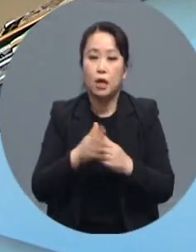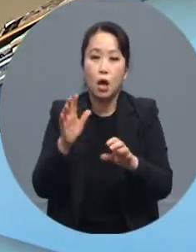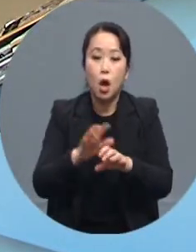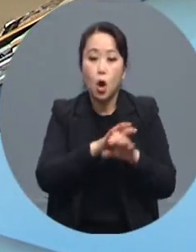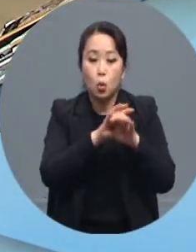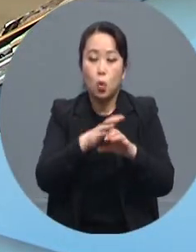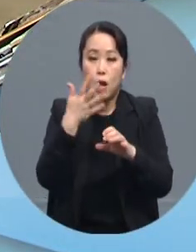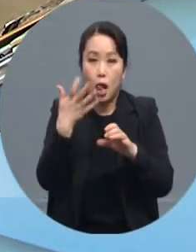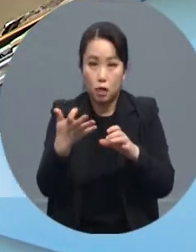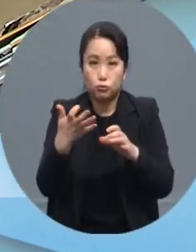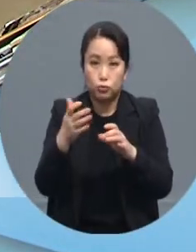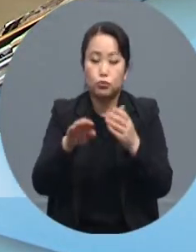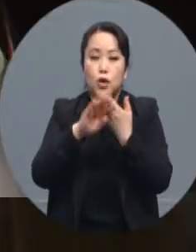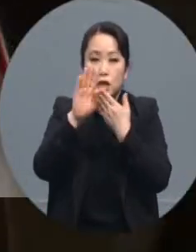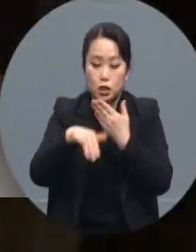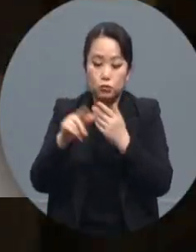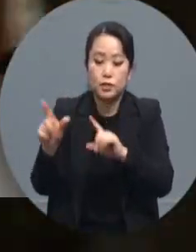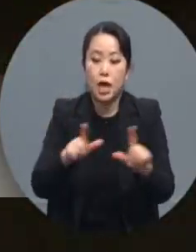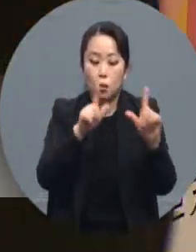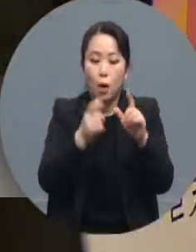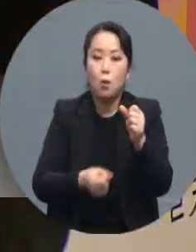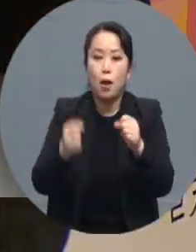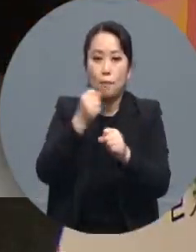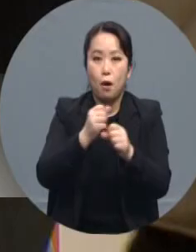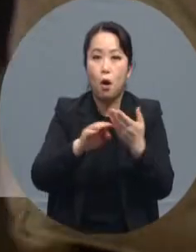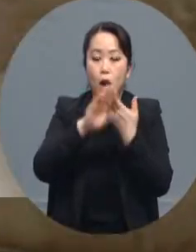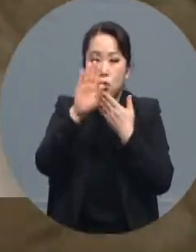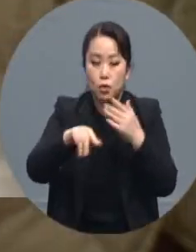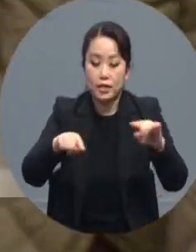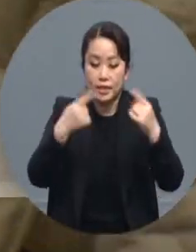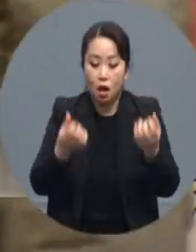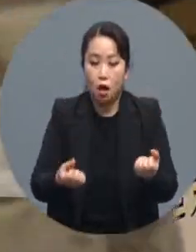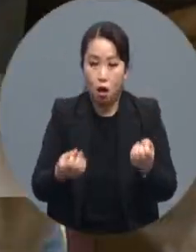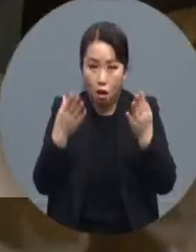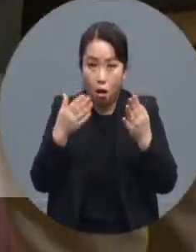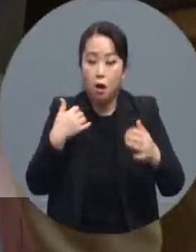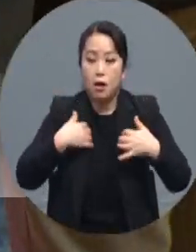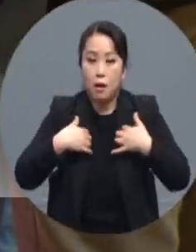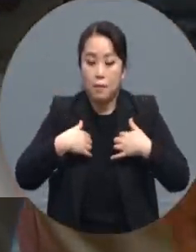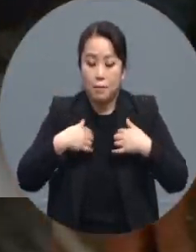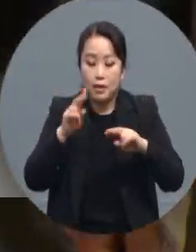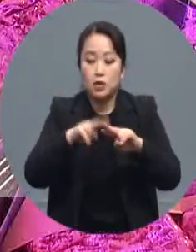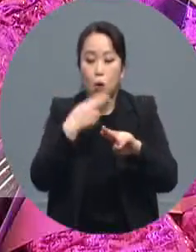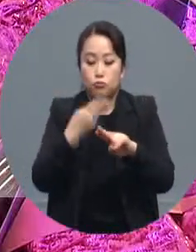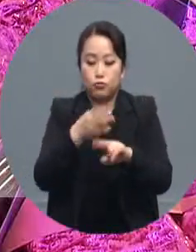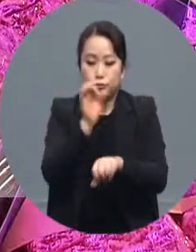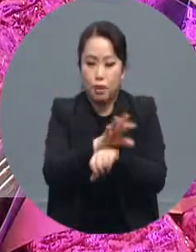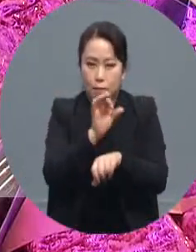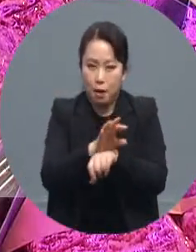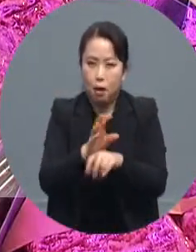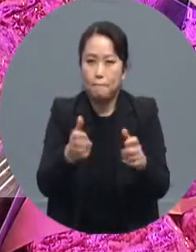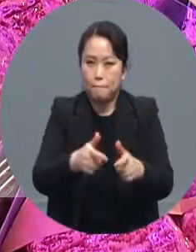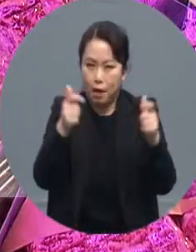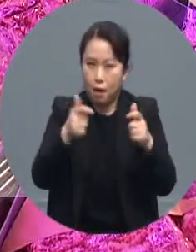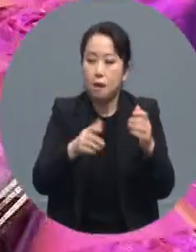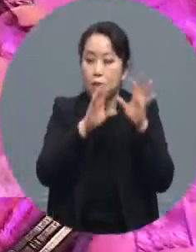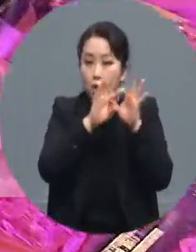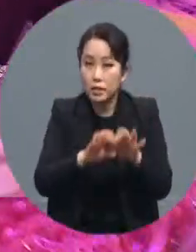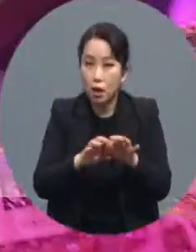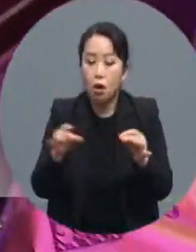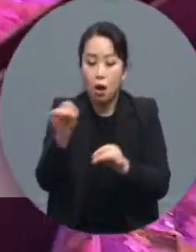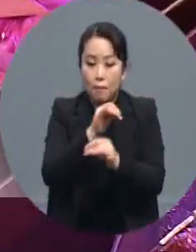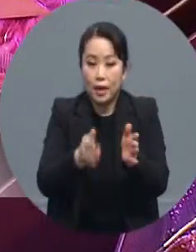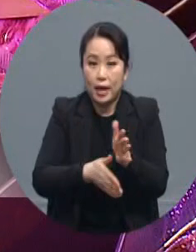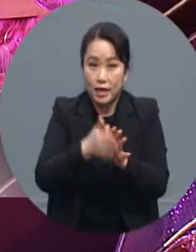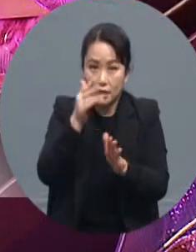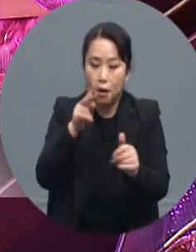이후 첫 설 연휴를 맞아 명절 선물 수요가 크게 늘면서 부산의 주요 백화점과 대형마트 모두 사전 판매